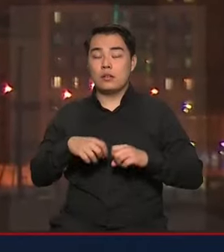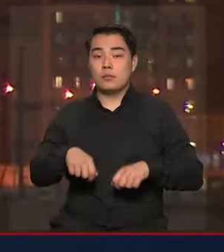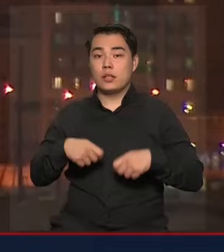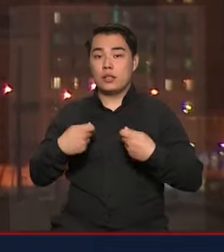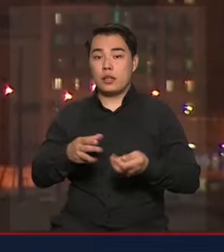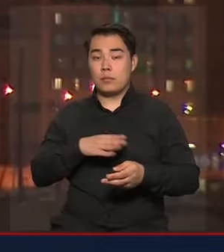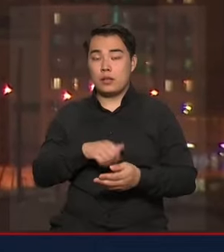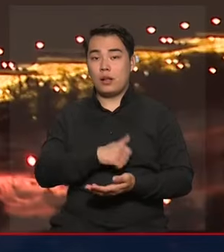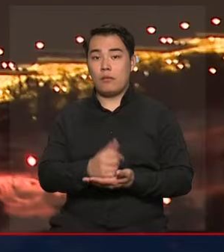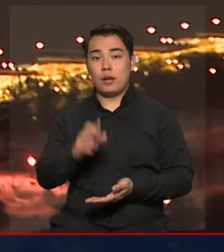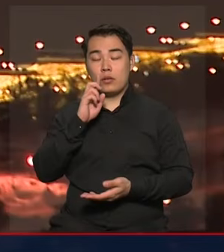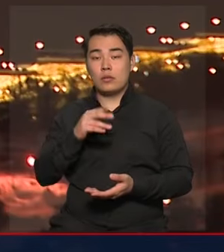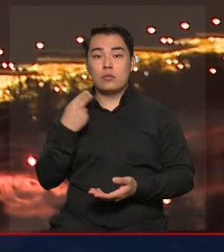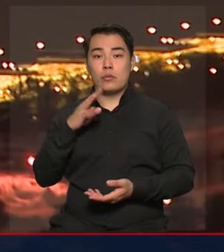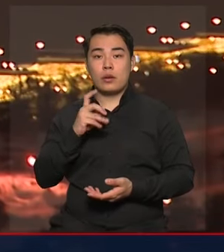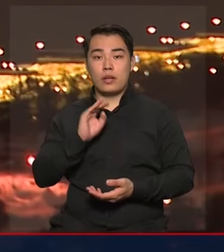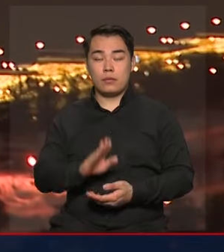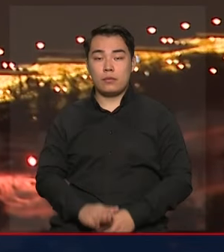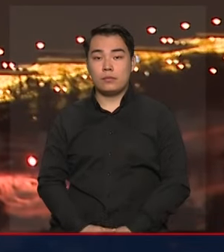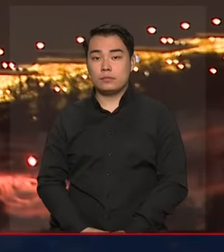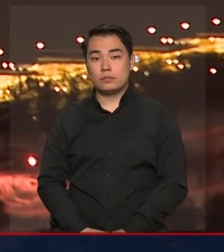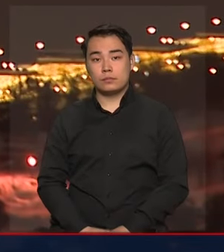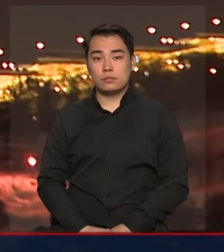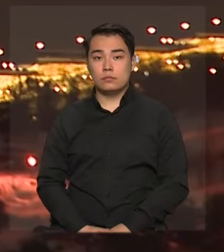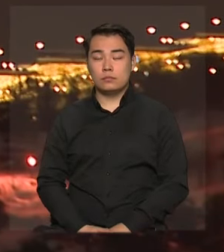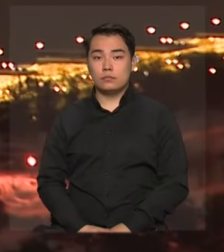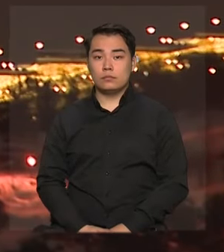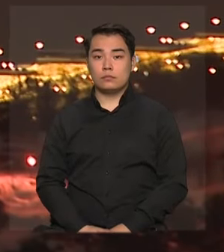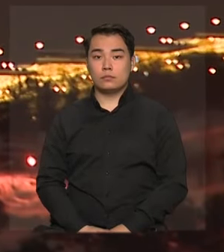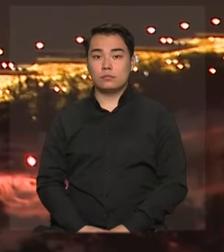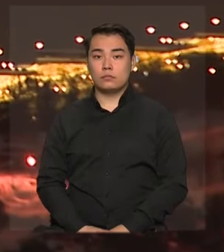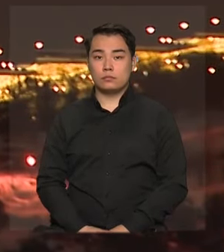глава государства Касым-Жомарт Токаев. Кунсая Курмет, Асылбек Куспанов, Жбек Жолы.